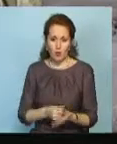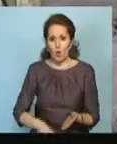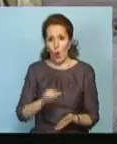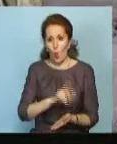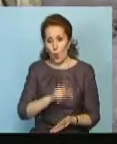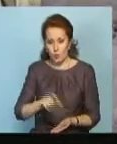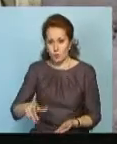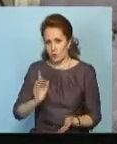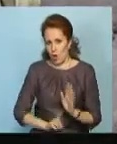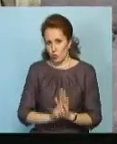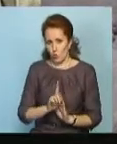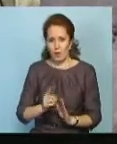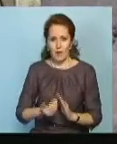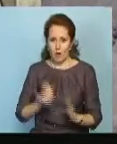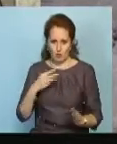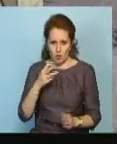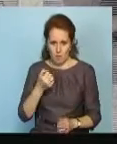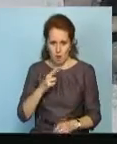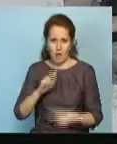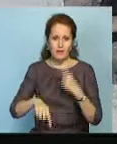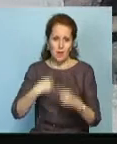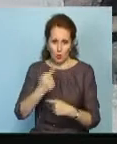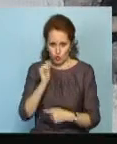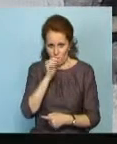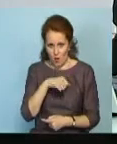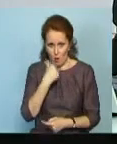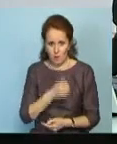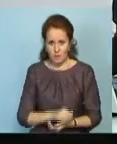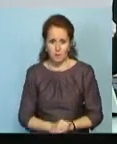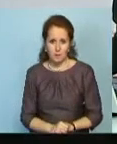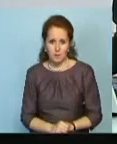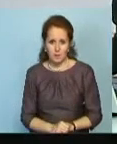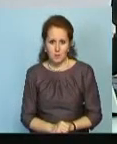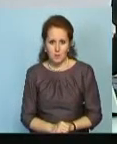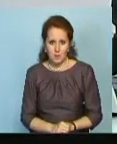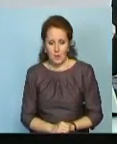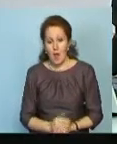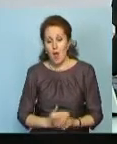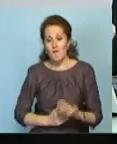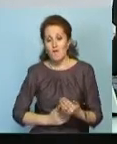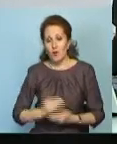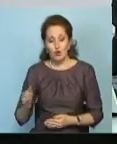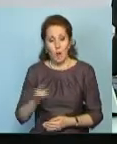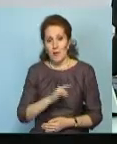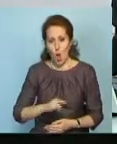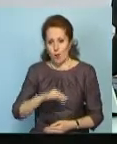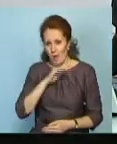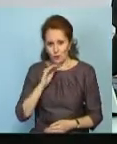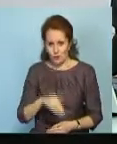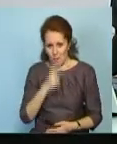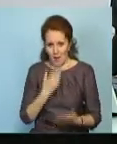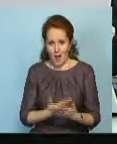вносить не раньше мая следующего года. Высший пилотаж показали школьники в